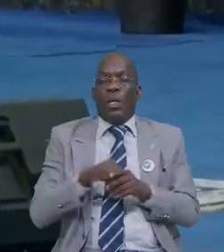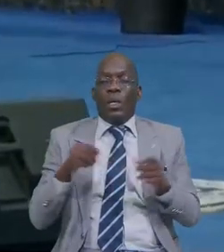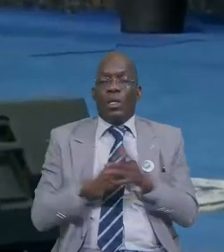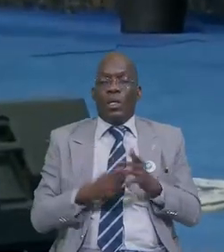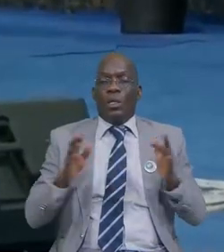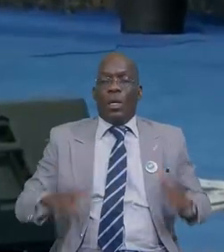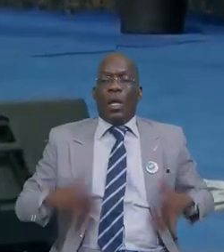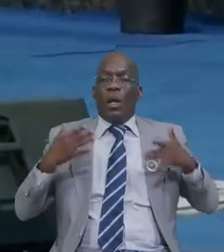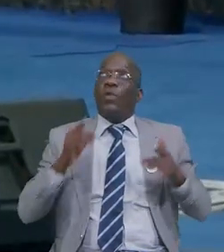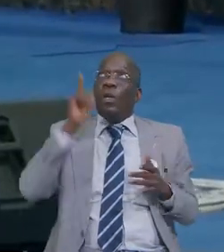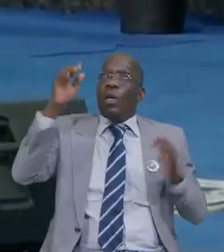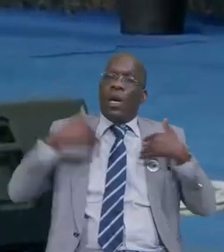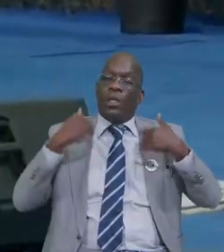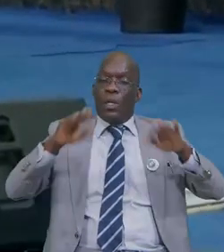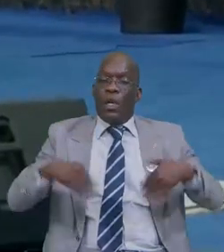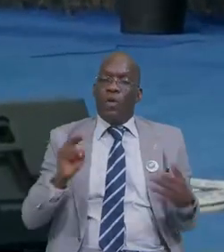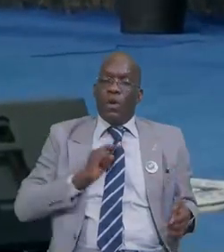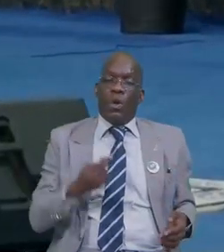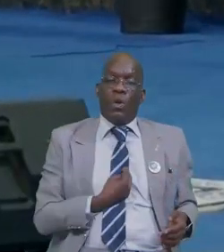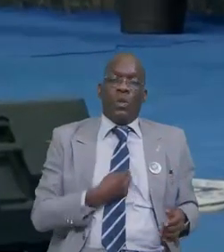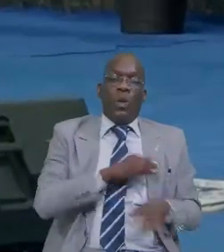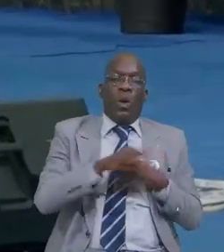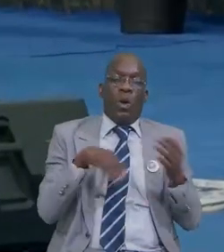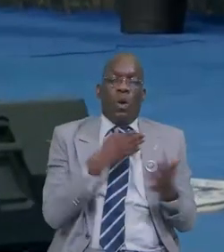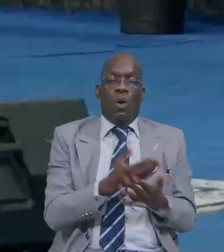dans la vie. Il nous a donné